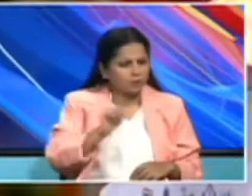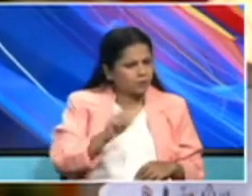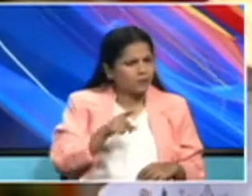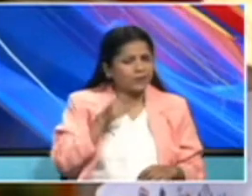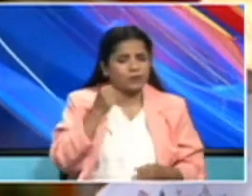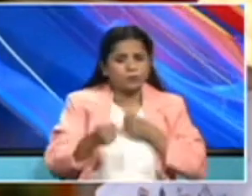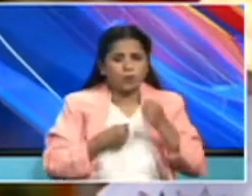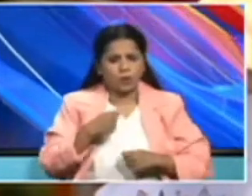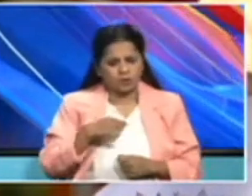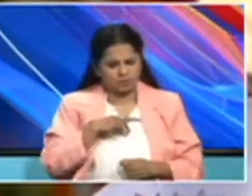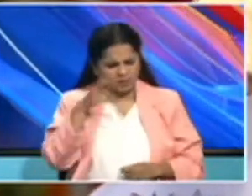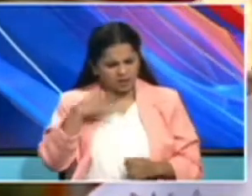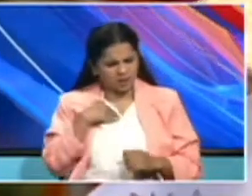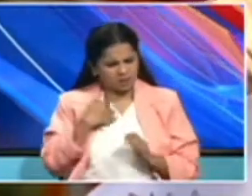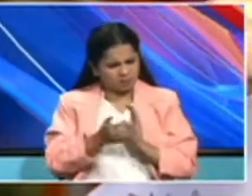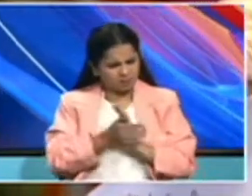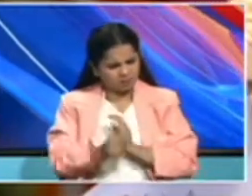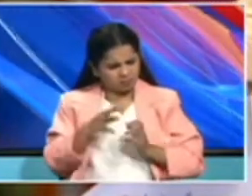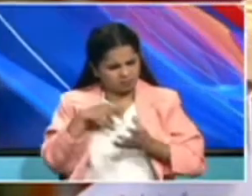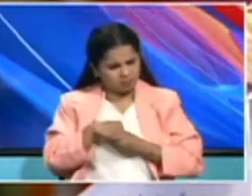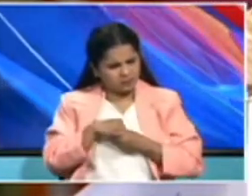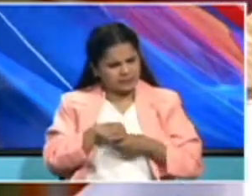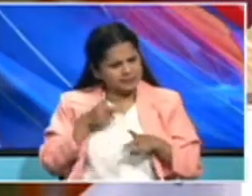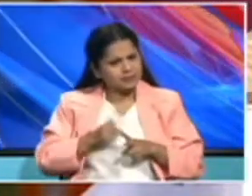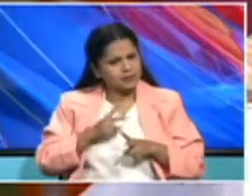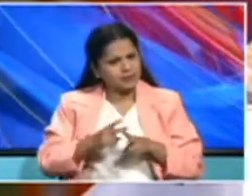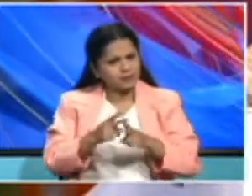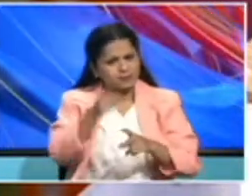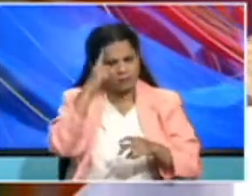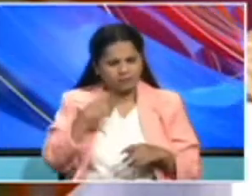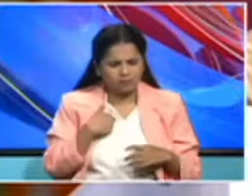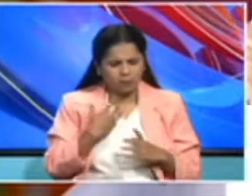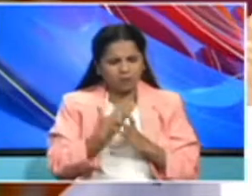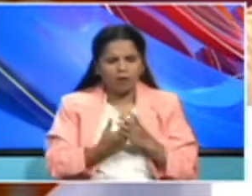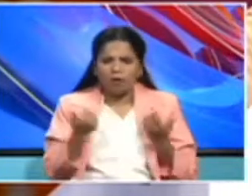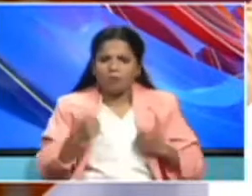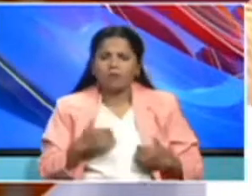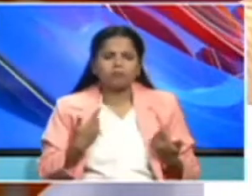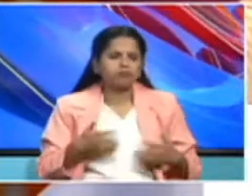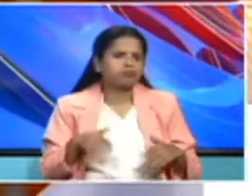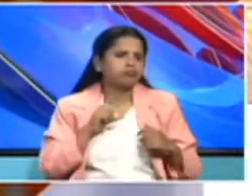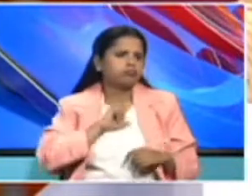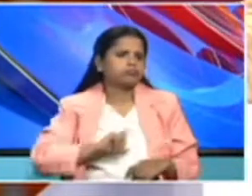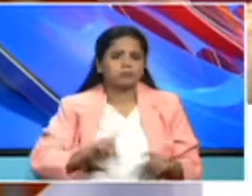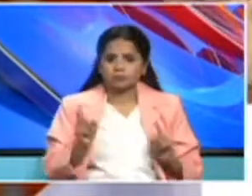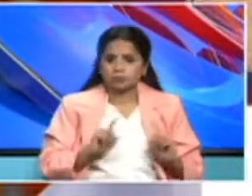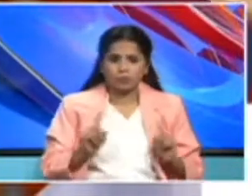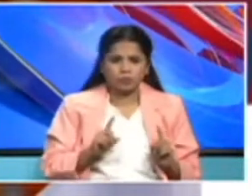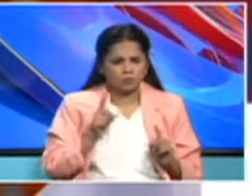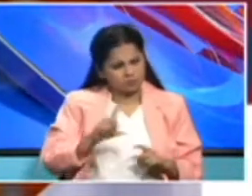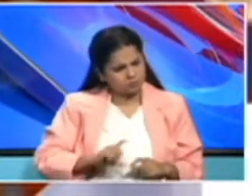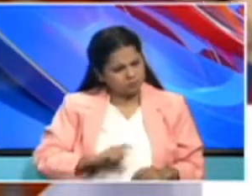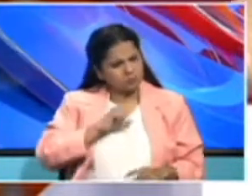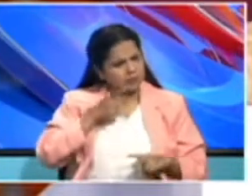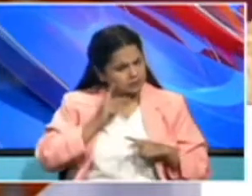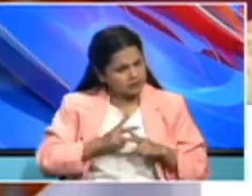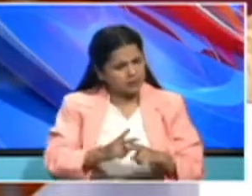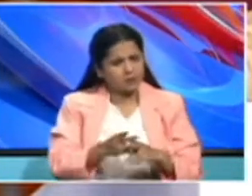स्पोर्ट्स स्पिरिट आपके जीवन का हिस्सा होना चाहिए। तभी भारत जैसे